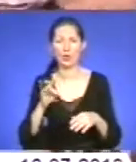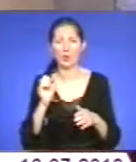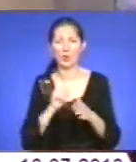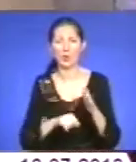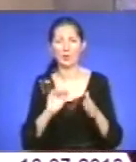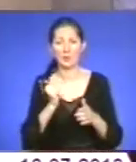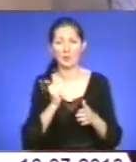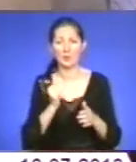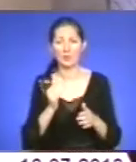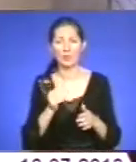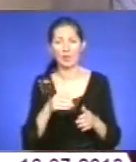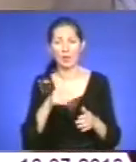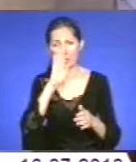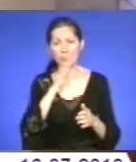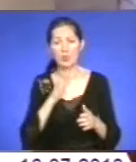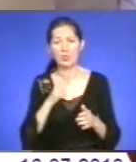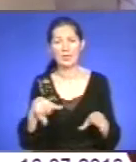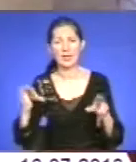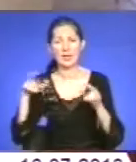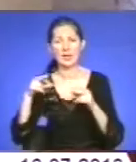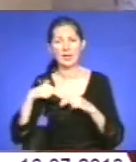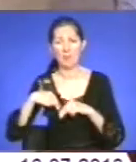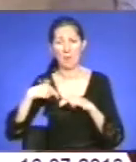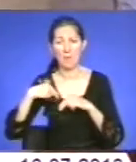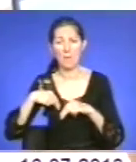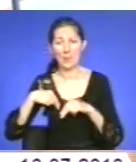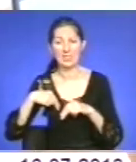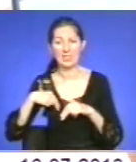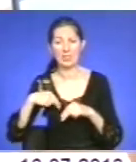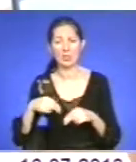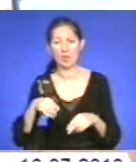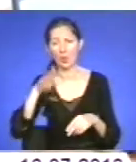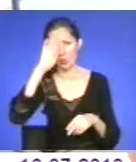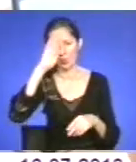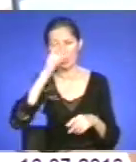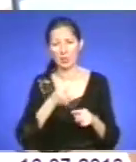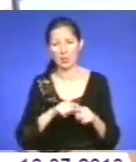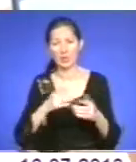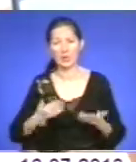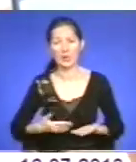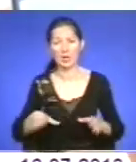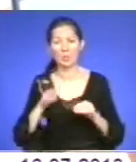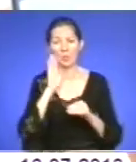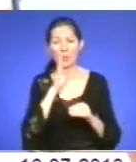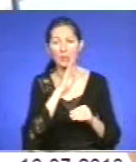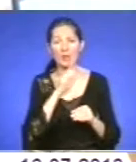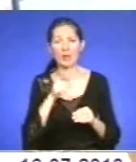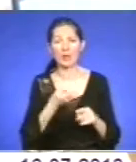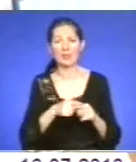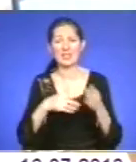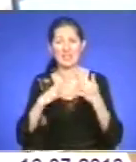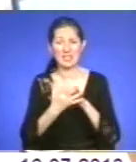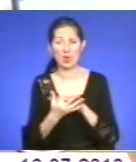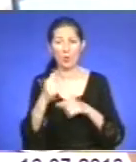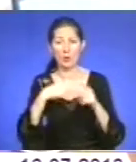злочину міліціонери запідозрили співмешканця матері загиблого хлопчика. В це село повернувся 32-річний громадянин,